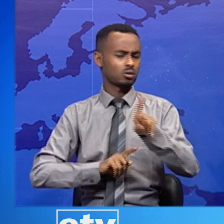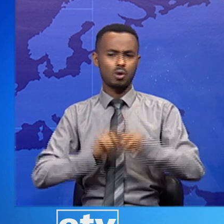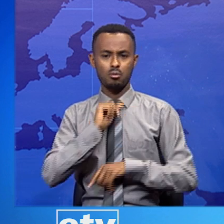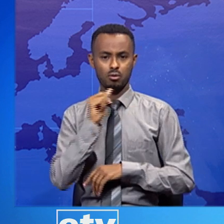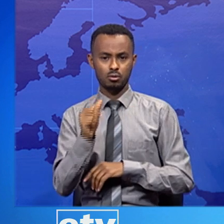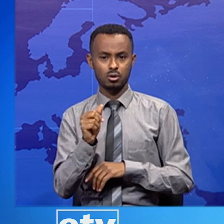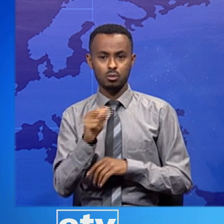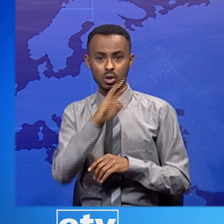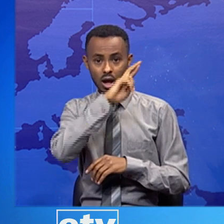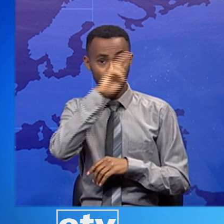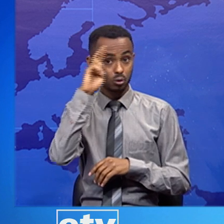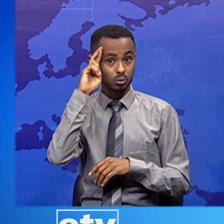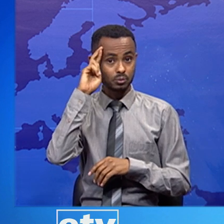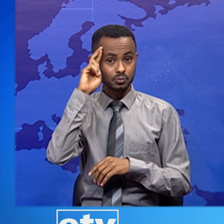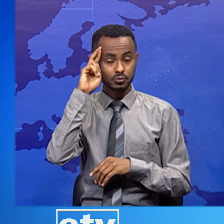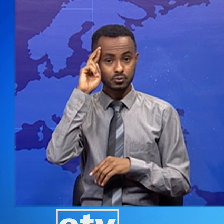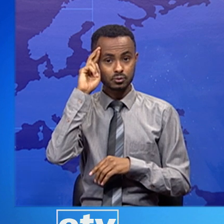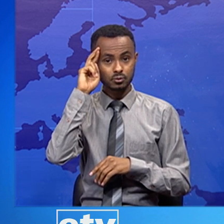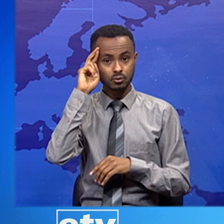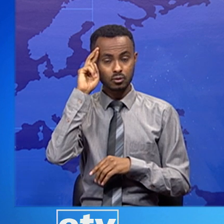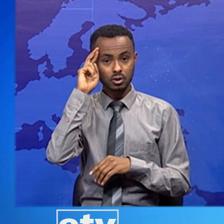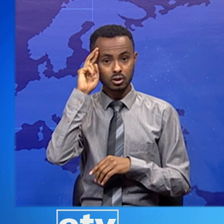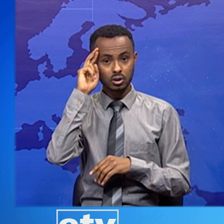ላይስማላቸው ምክንያቱም